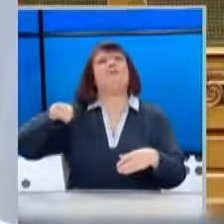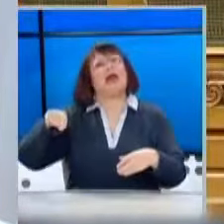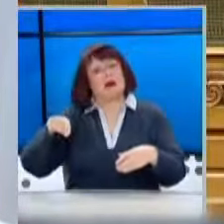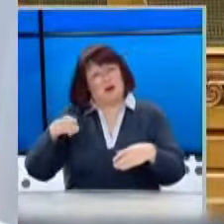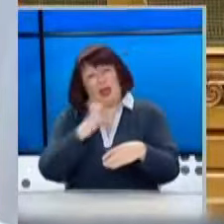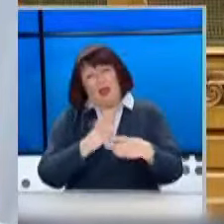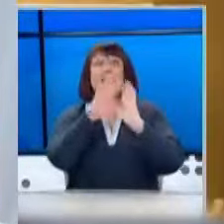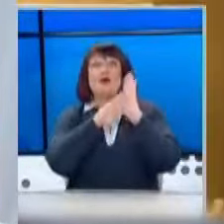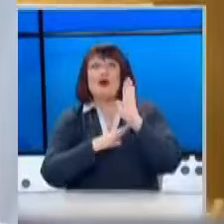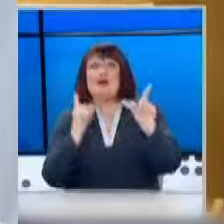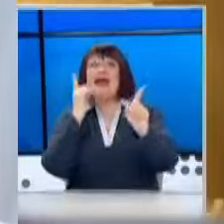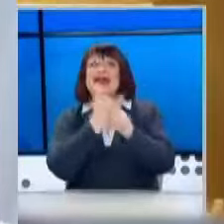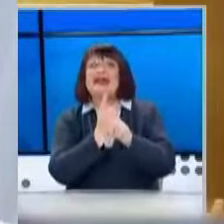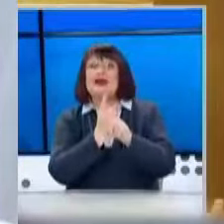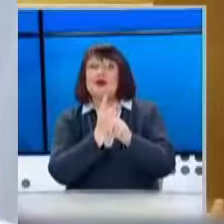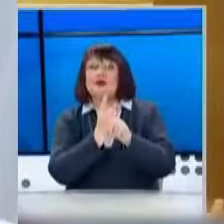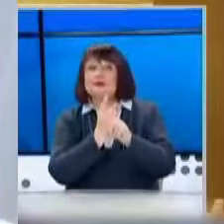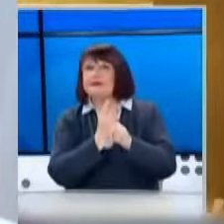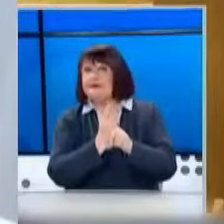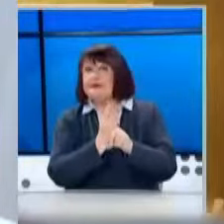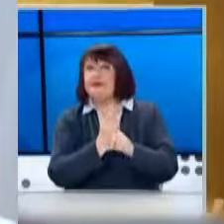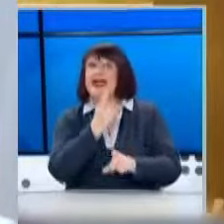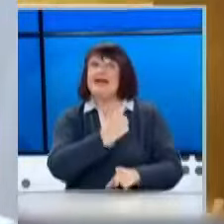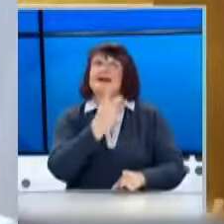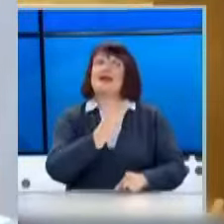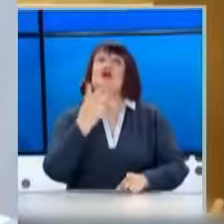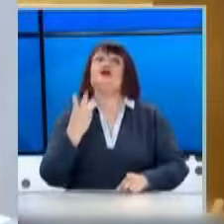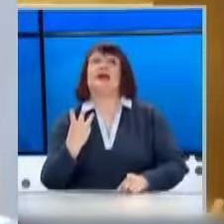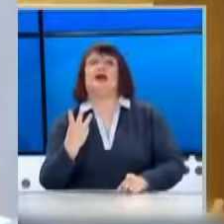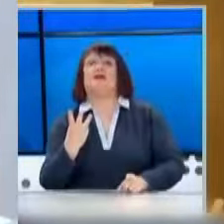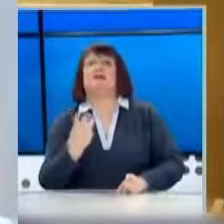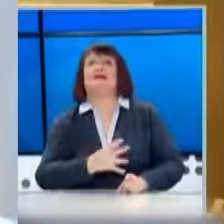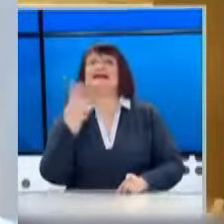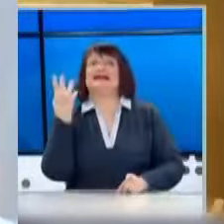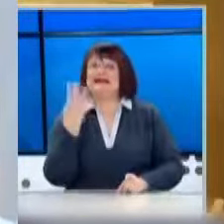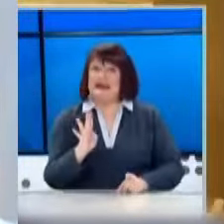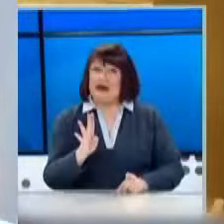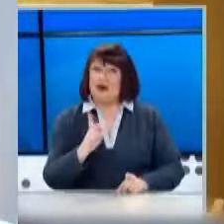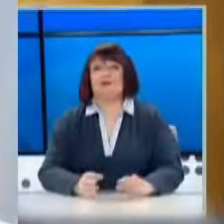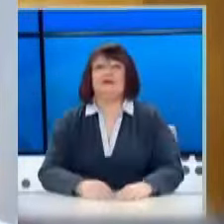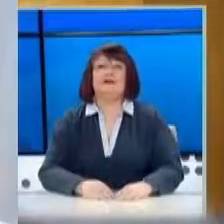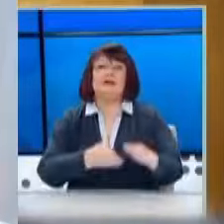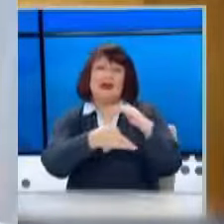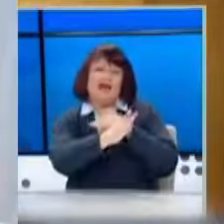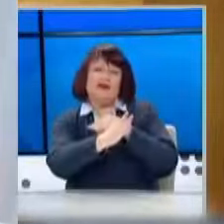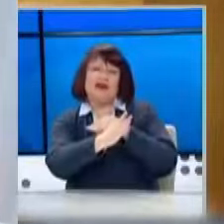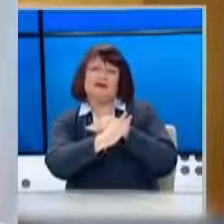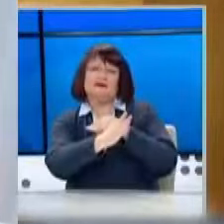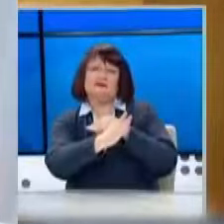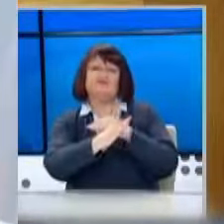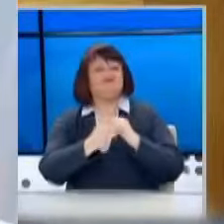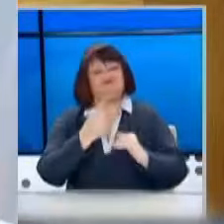αποχώρηση του κυρίου Μητσοτάκη κατά τη διάρκεια της ομιλίας του κυρίου Παπά και την επανεμφάνισή του όταν μιλούσε ο